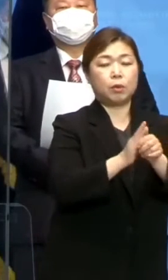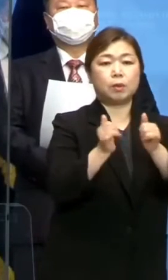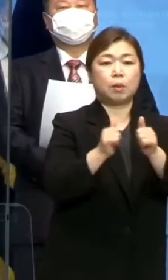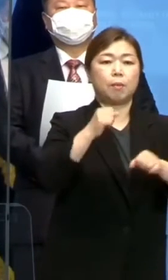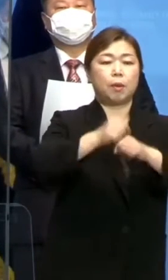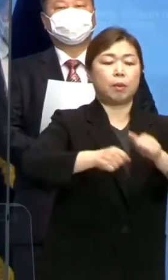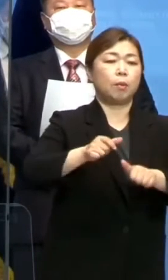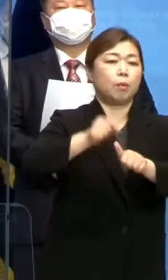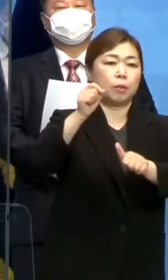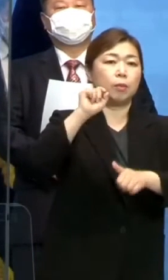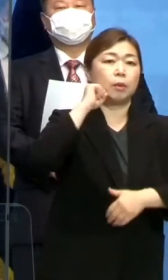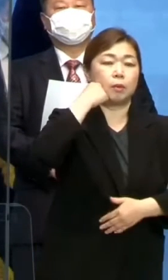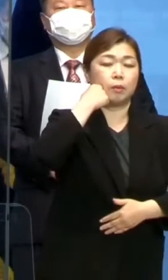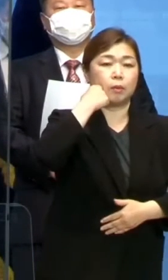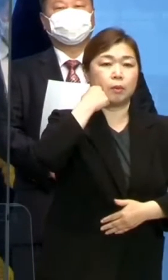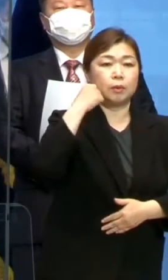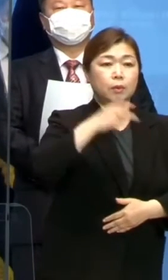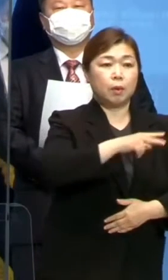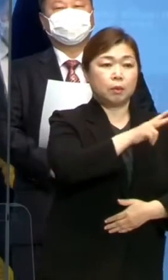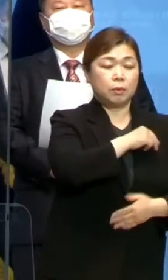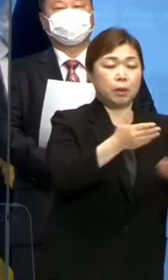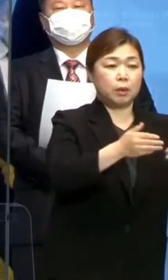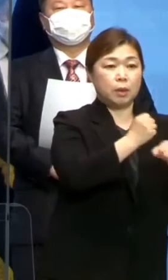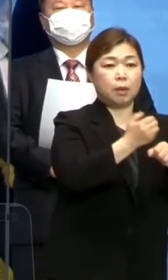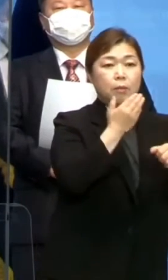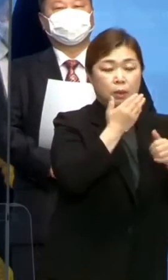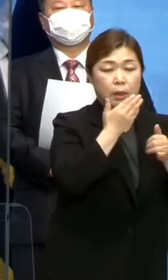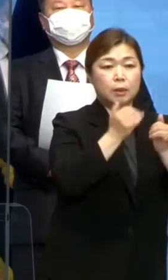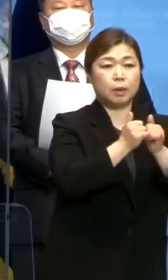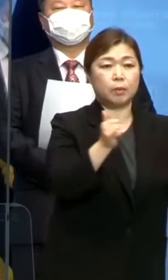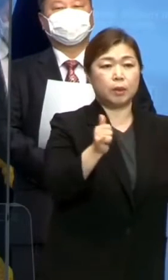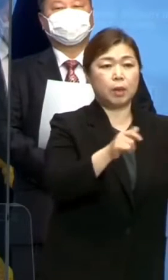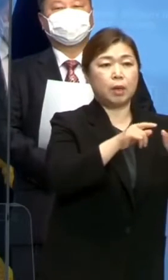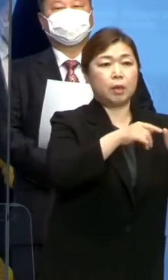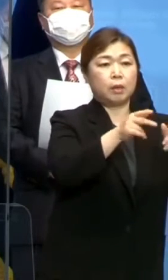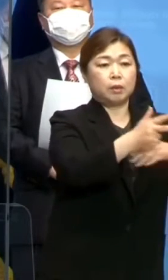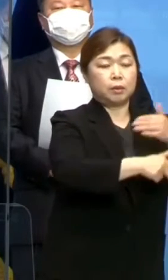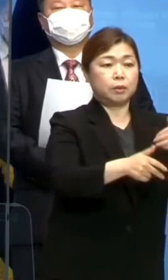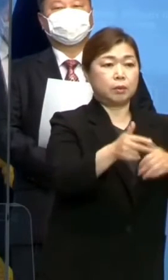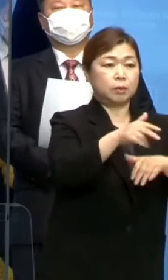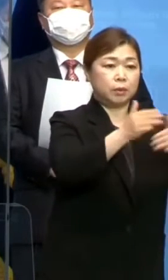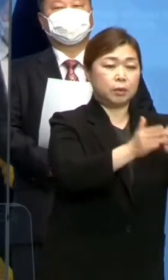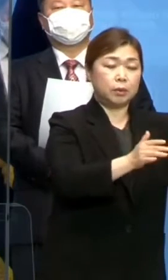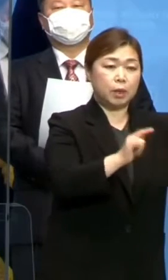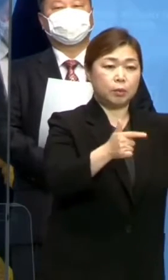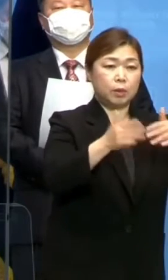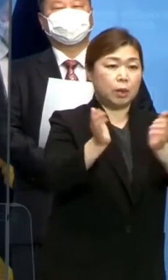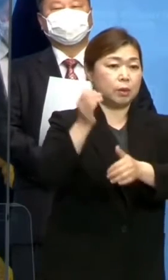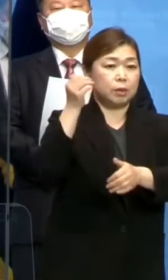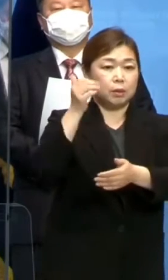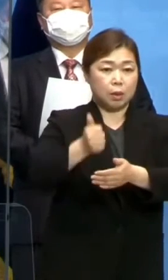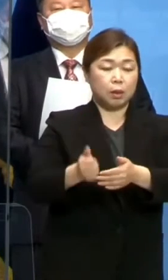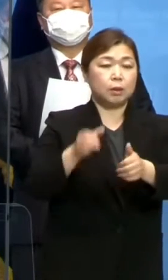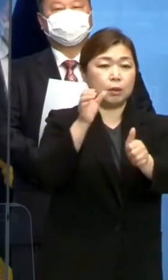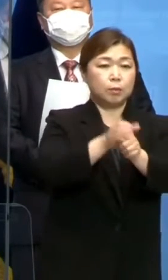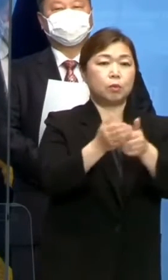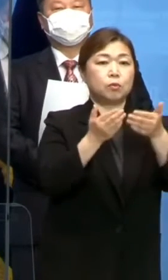마음대로 뽑을 수 없고 위에서 일할 직원을 의장이 아닌 단체장이 임명하며